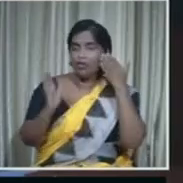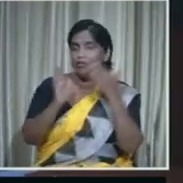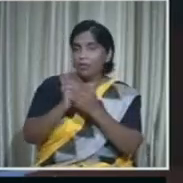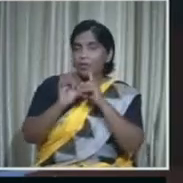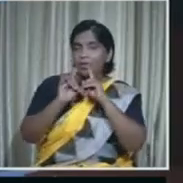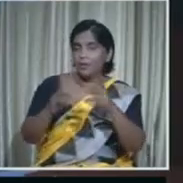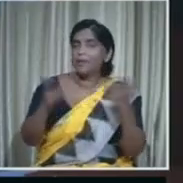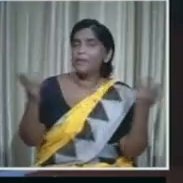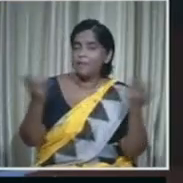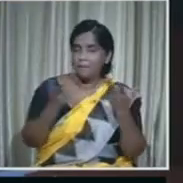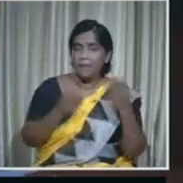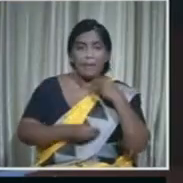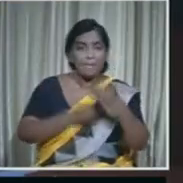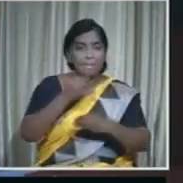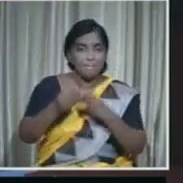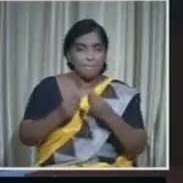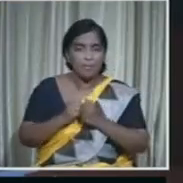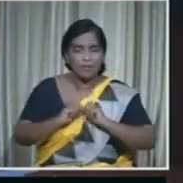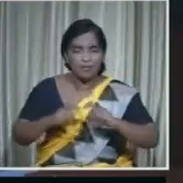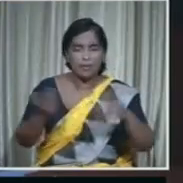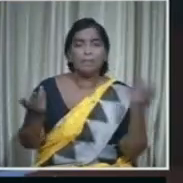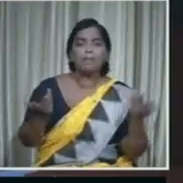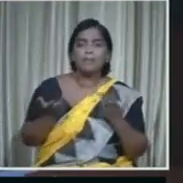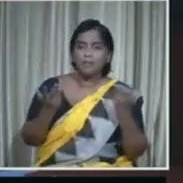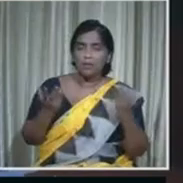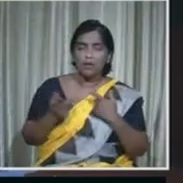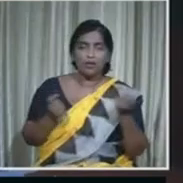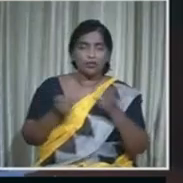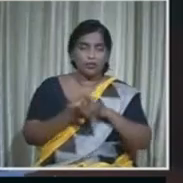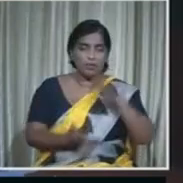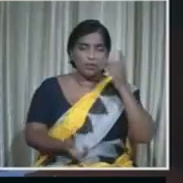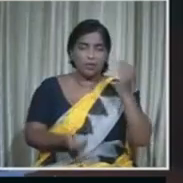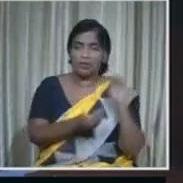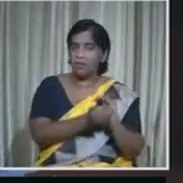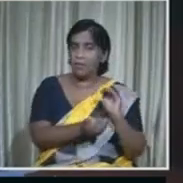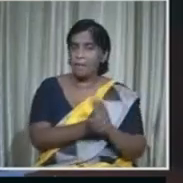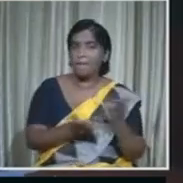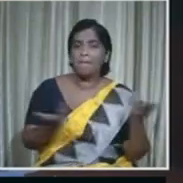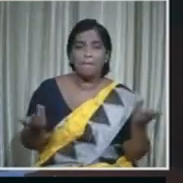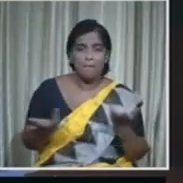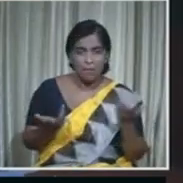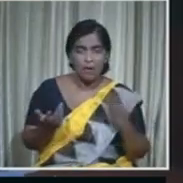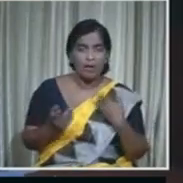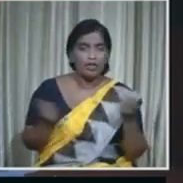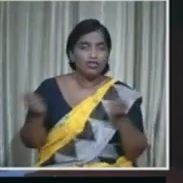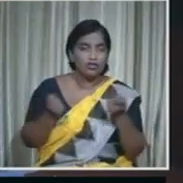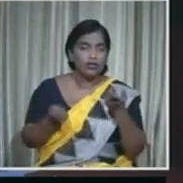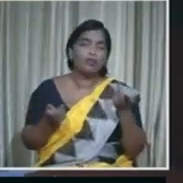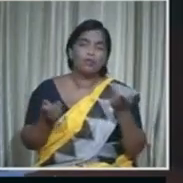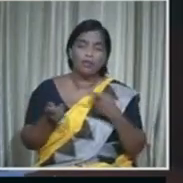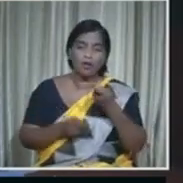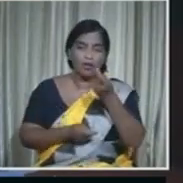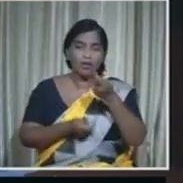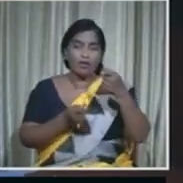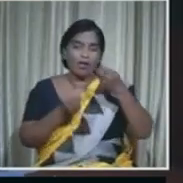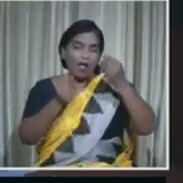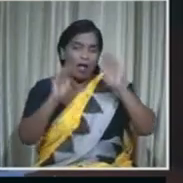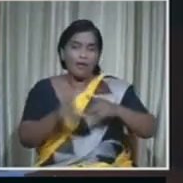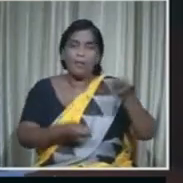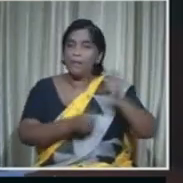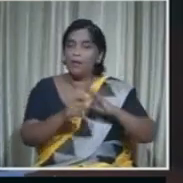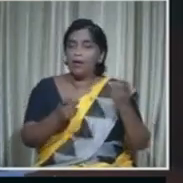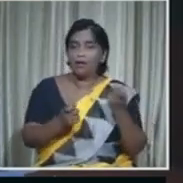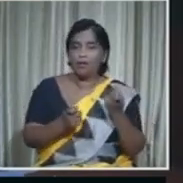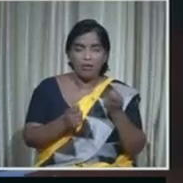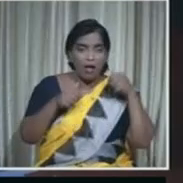වී තිබෙනවා ව්‍යාපාරිකට ව්‍යාපාරයක් කරගන්න බැරි වී තිබෙනවා තොගවලෙන්දකට බහණ්ඩ රැස් කරලා තියාගන්න බැරි වී තිබෙනවා සිල්ලර වෙන්දකට කඩෙන් බාඩු ගෙනියන්න බැරි වී තිබෙනවා ඇයි